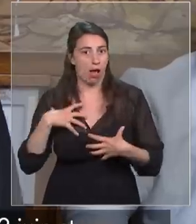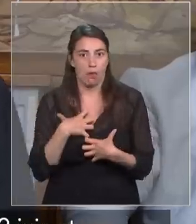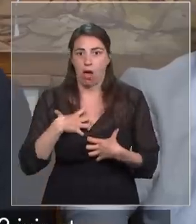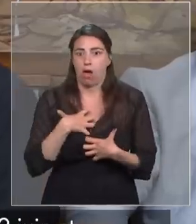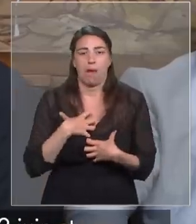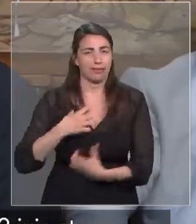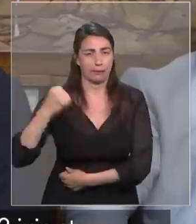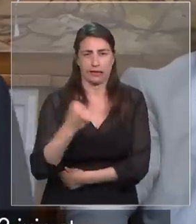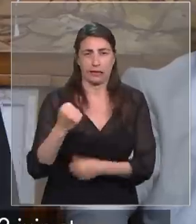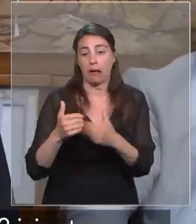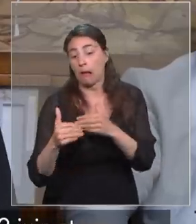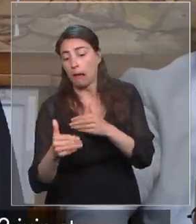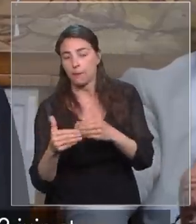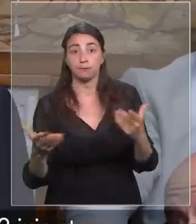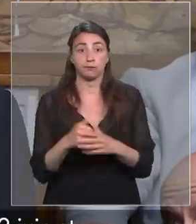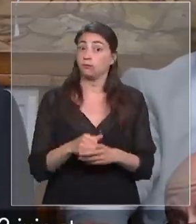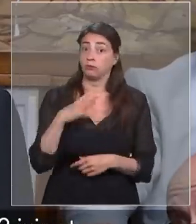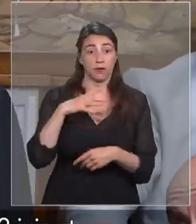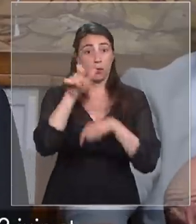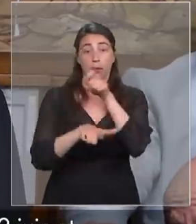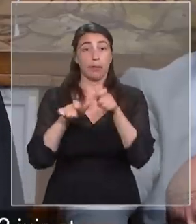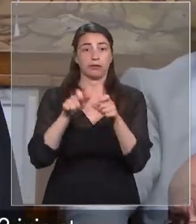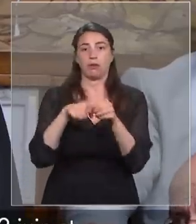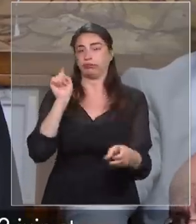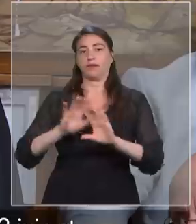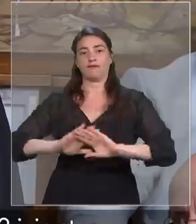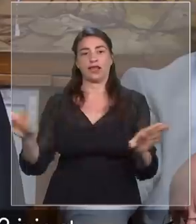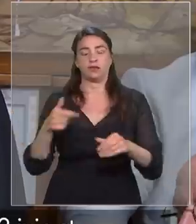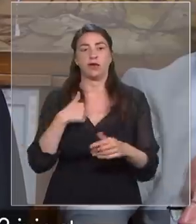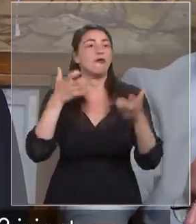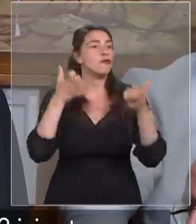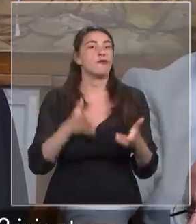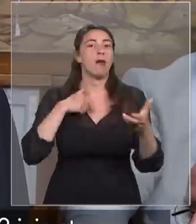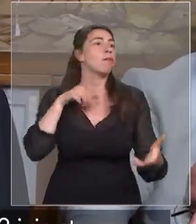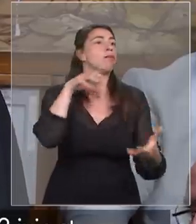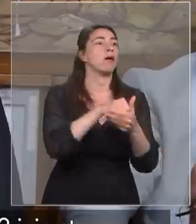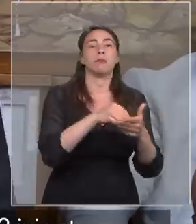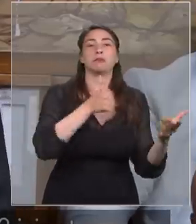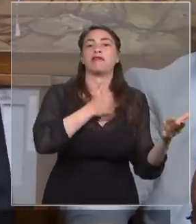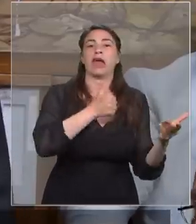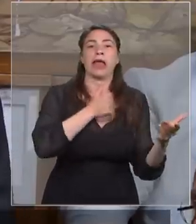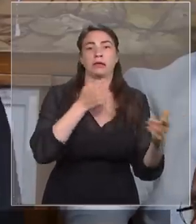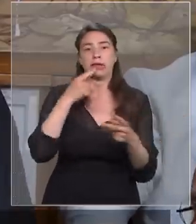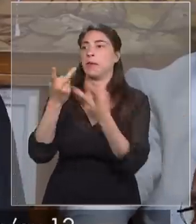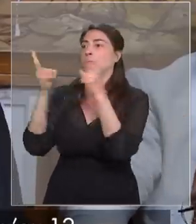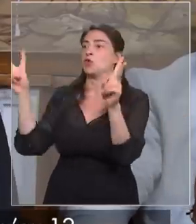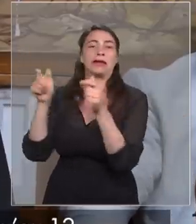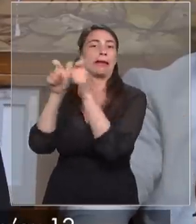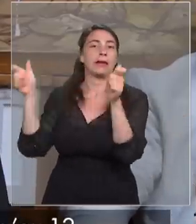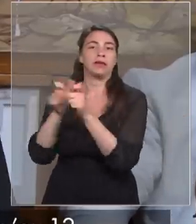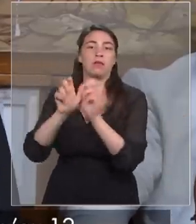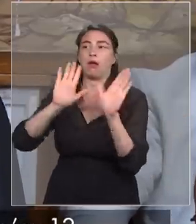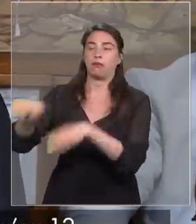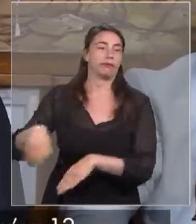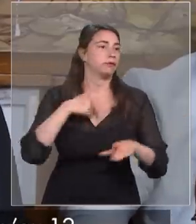jour. Certains quittent donc la plateforme, renonçant à trouver une place dans le public et s'inscrivent dans des formations privées à la qualité, vous le savez, Madame la Ministre, parfois